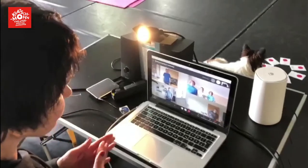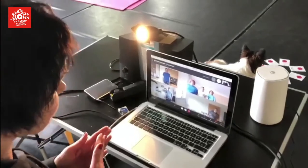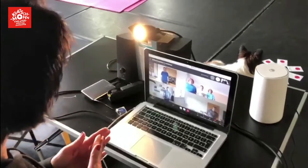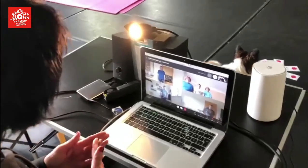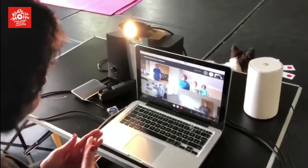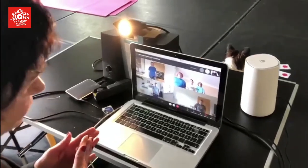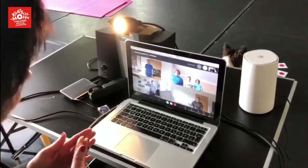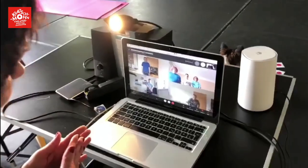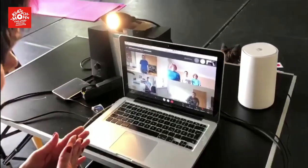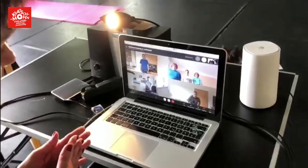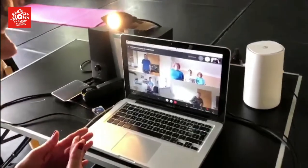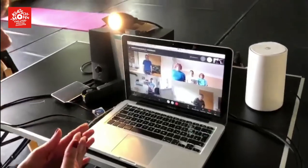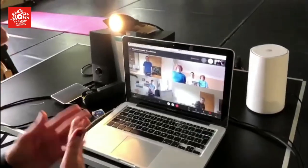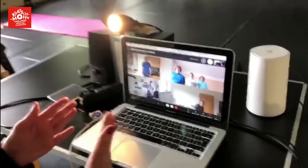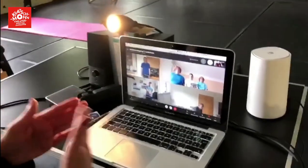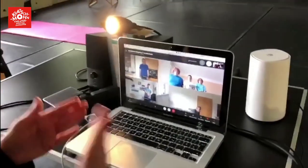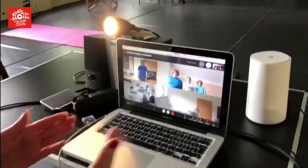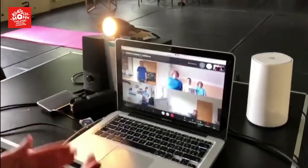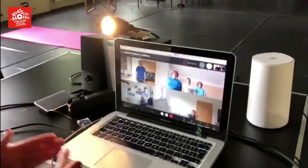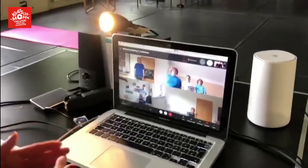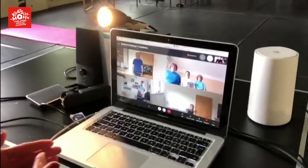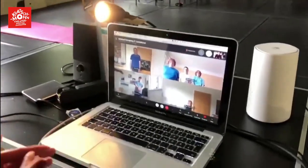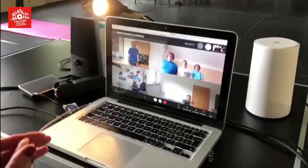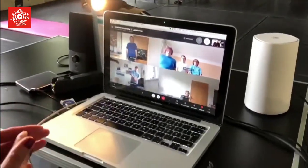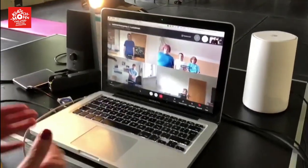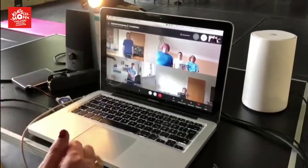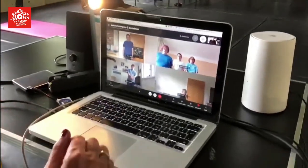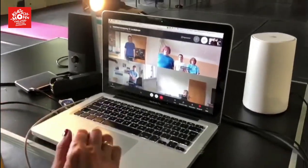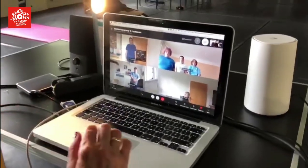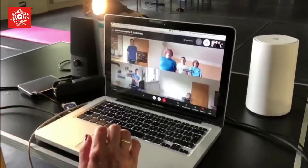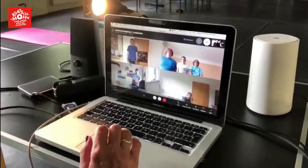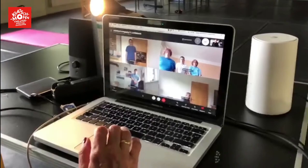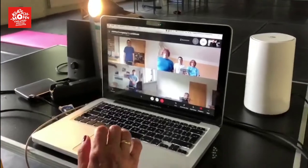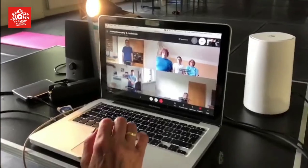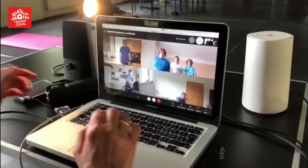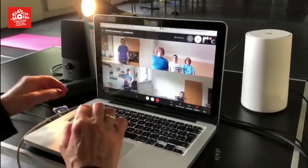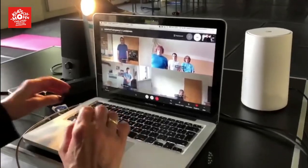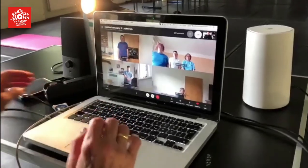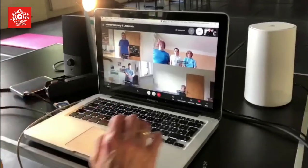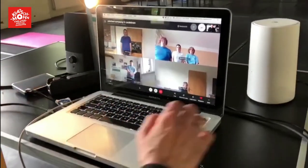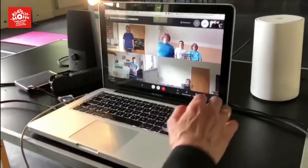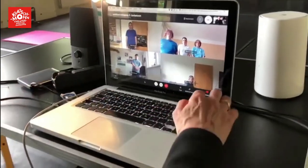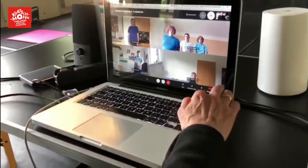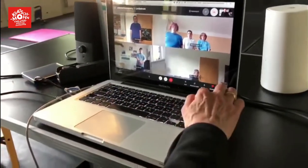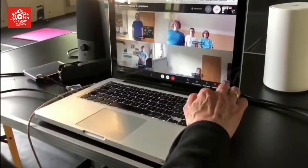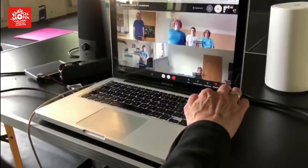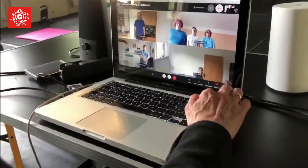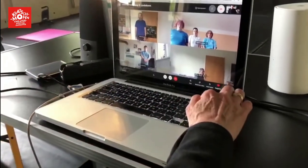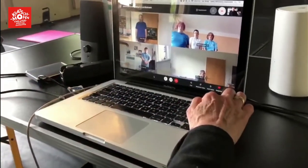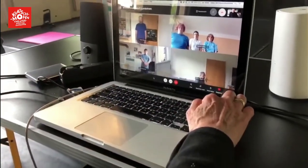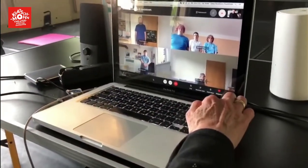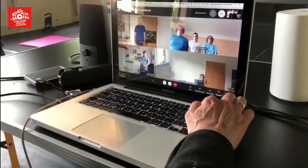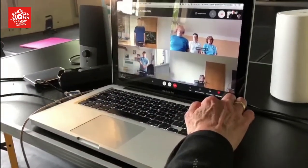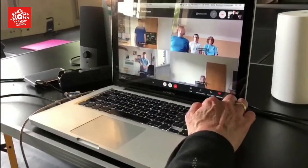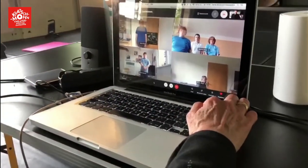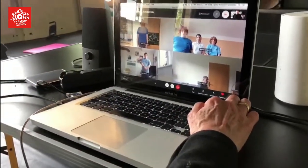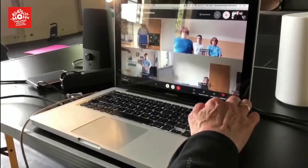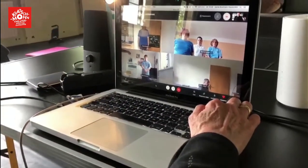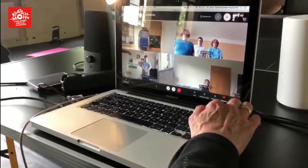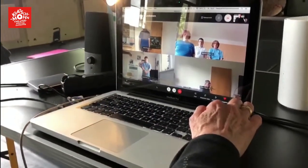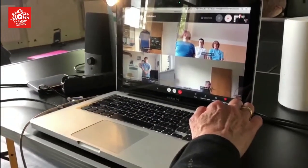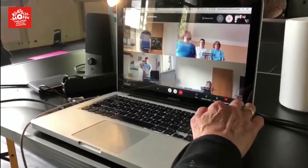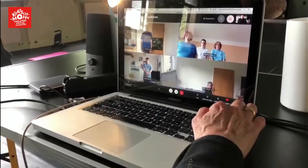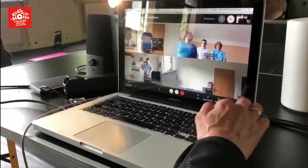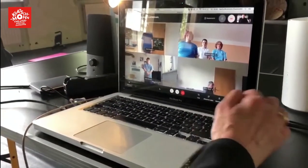Du kannst uns sehen, aber du kannst, ja, bleib einfach in verborgen. Okay, so, und ich gehe jetzt, ja, Stephanie, ja, ist